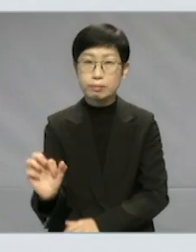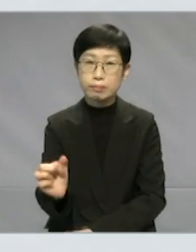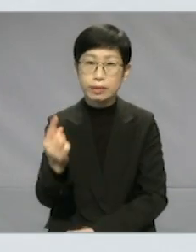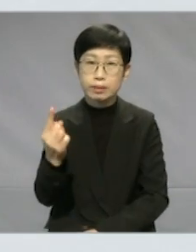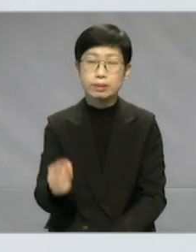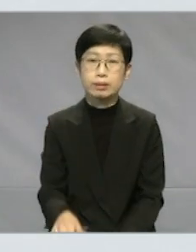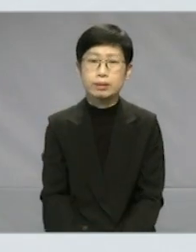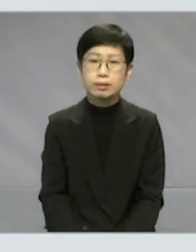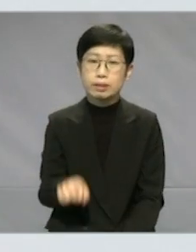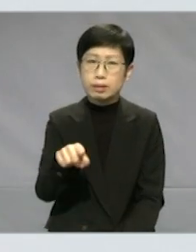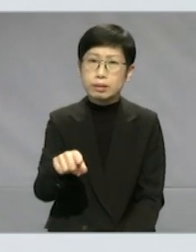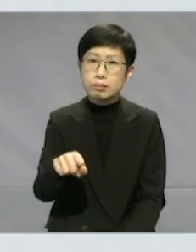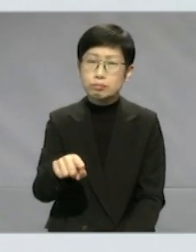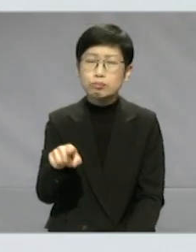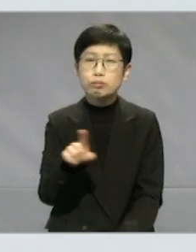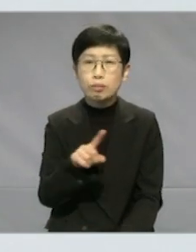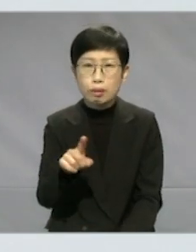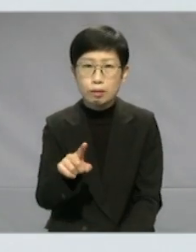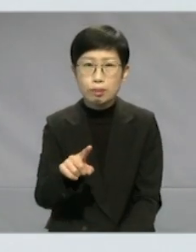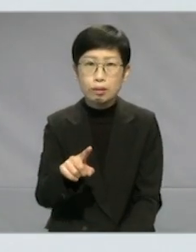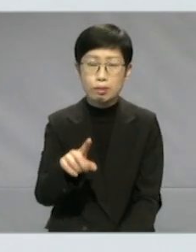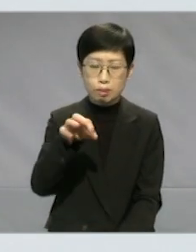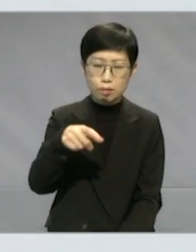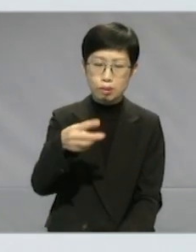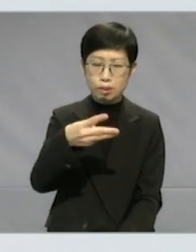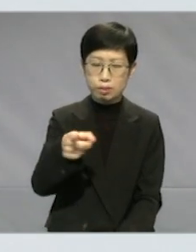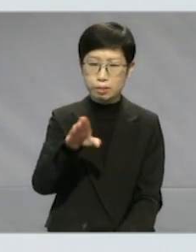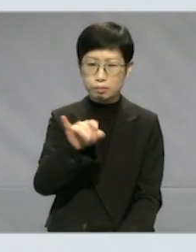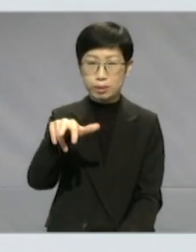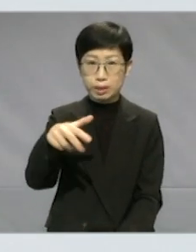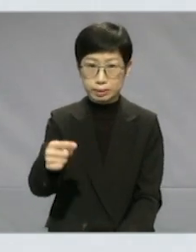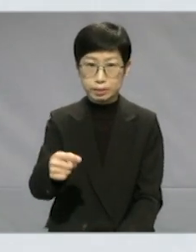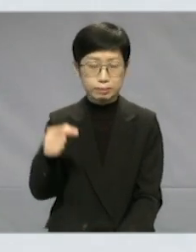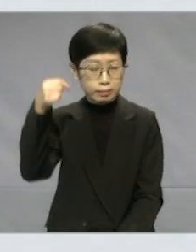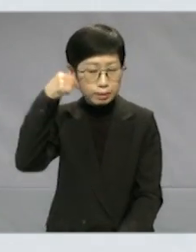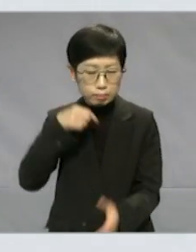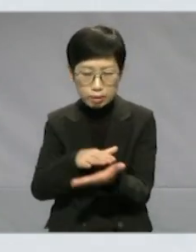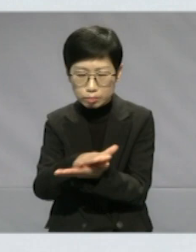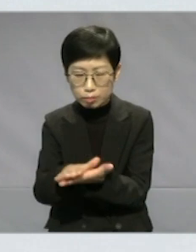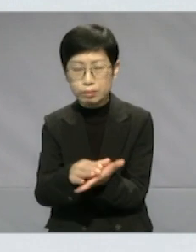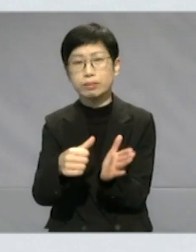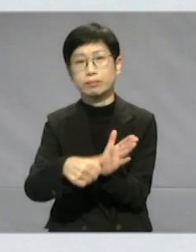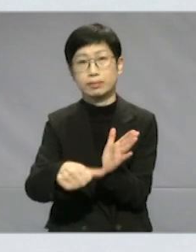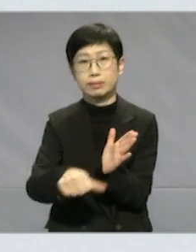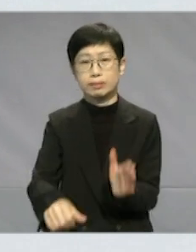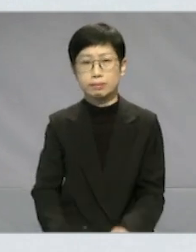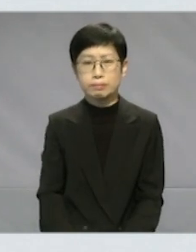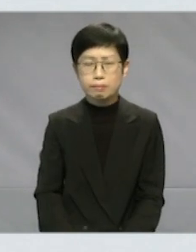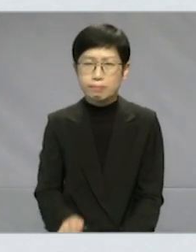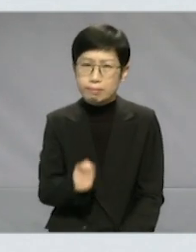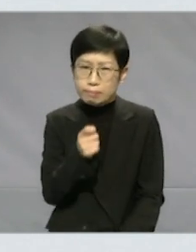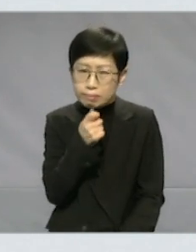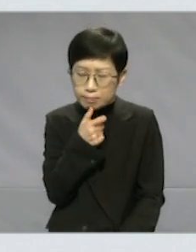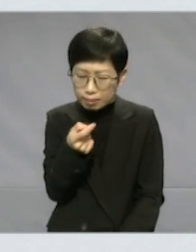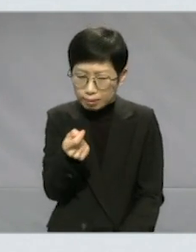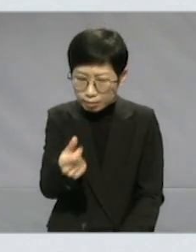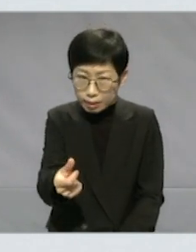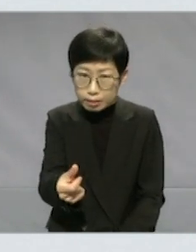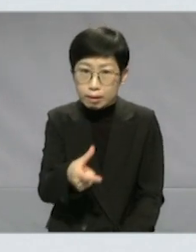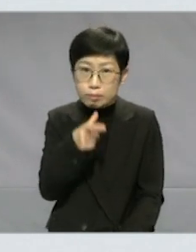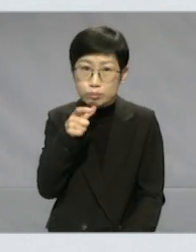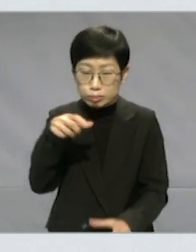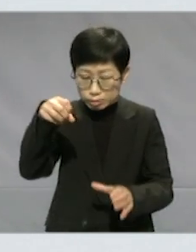건데요. 워터비즈는 수정토라고 불리는 어린이 감각놀이 장난감입니다. 좁쌀만한 크기의 알갱이가 물에